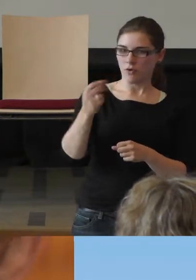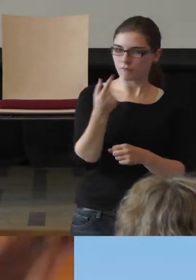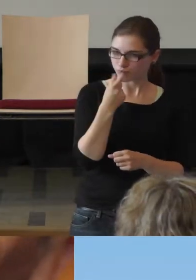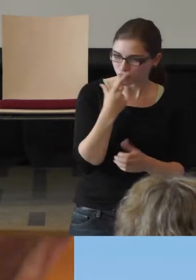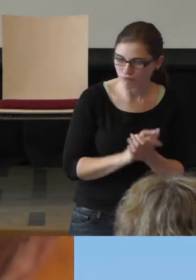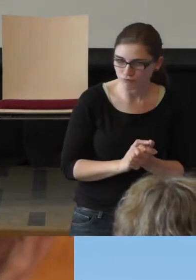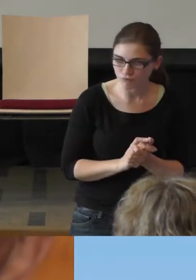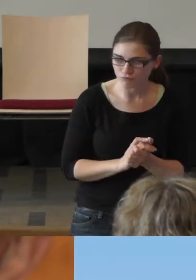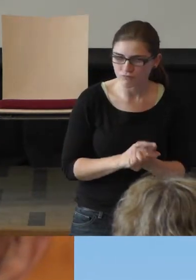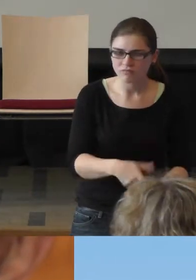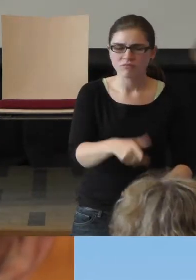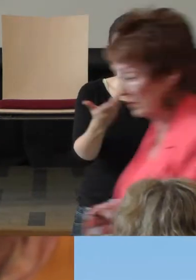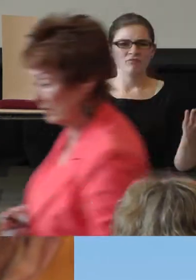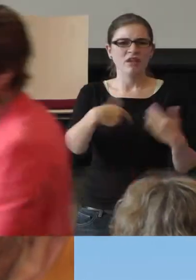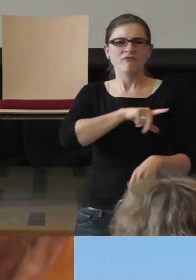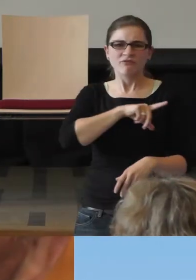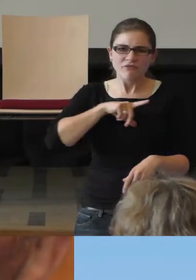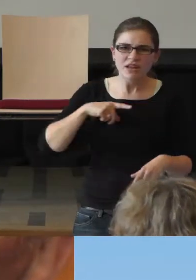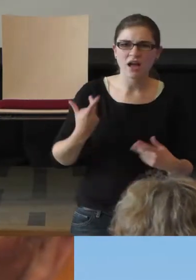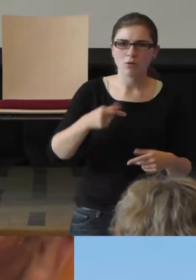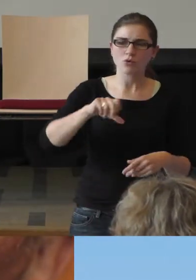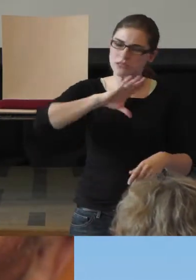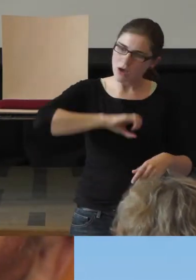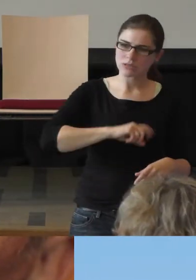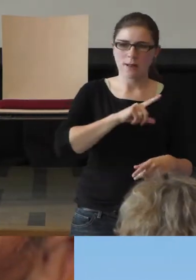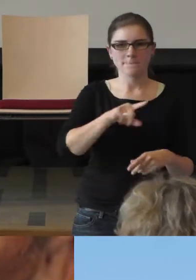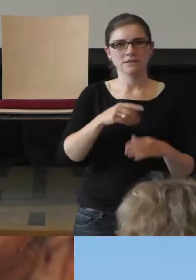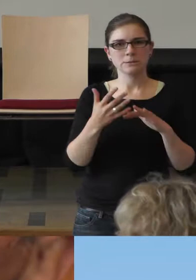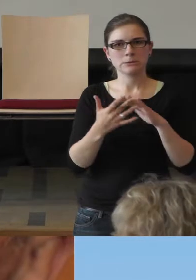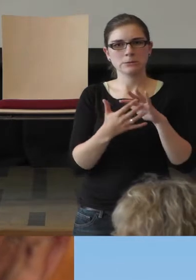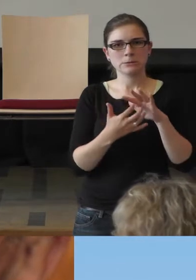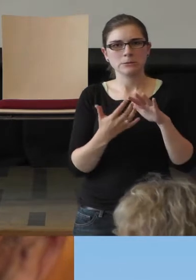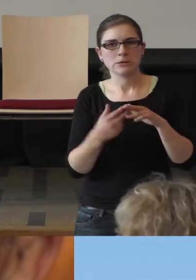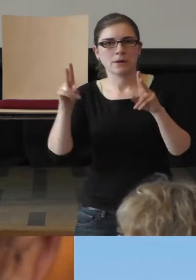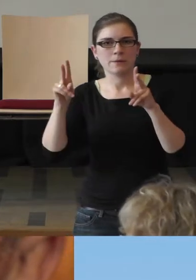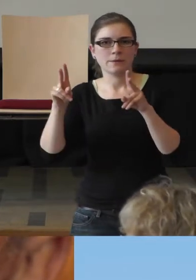welche Zeiträume muss man etwa rechnen, bis die Polyneuropathie sich zurückentwickelt.